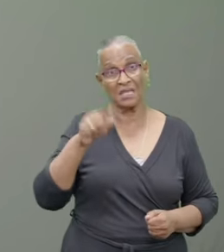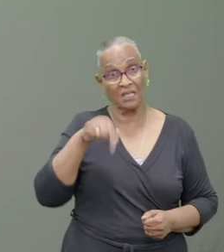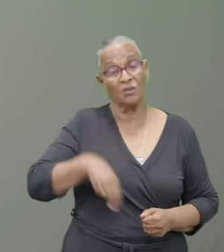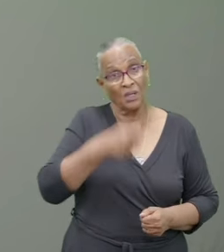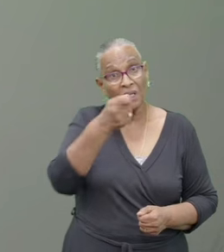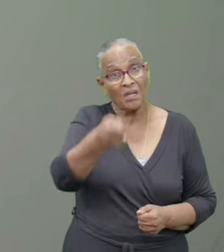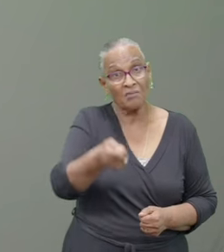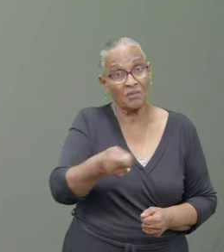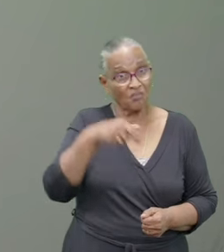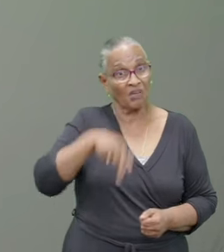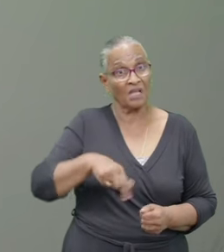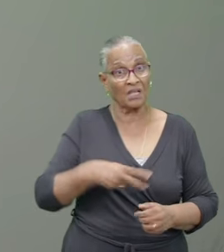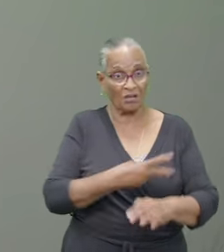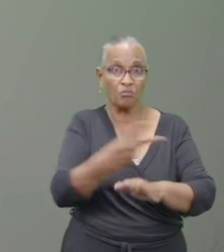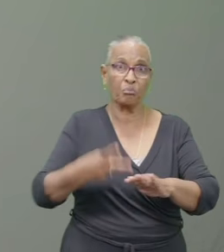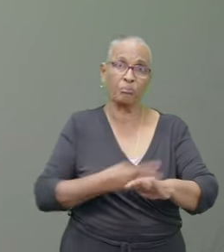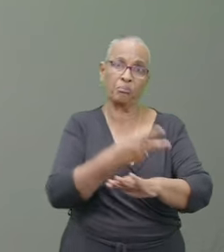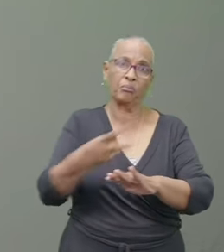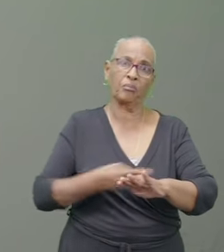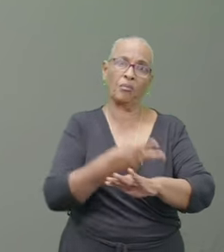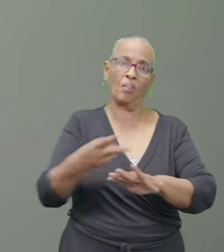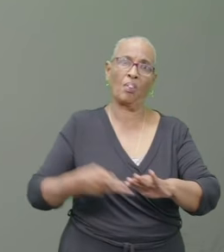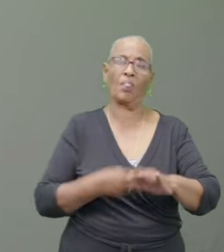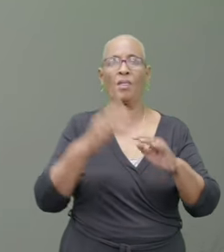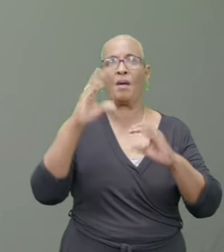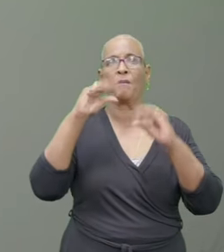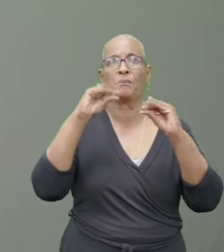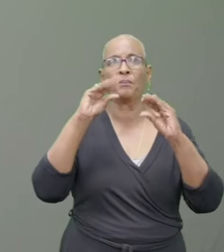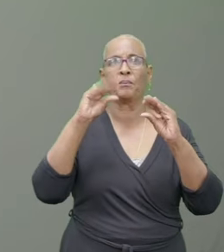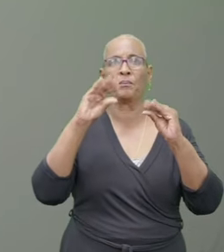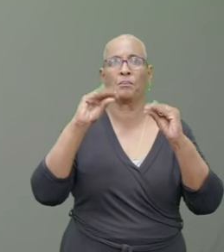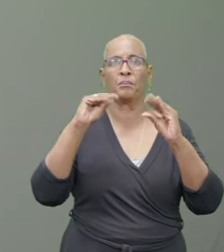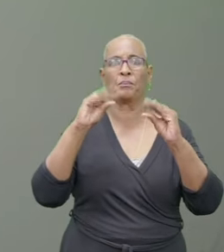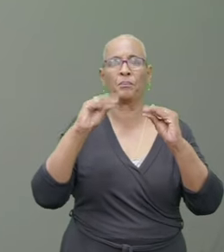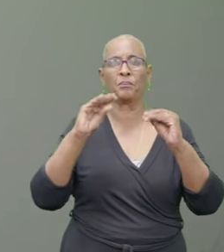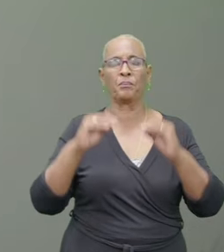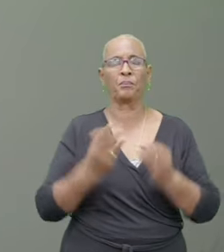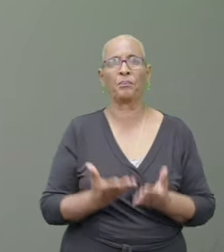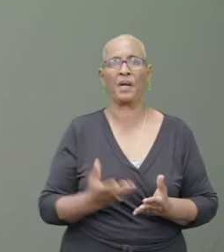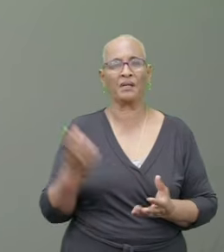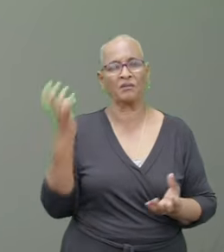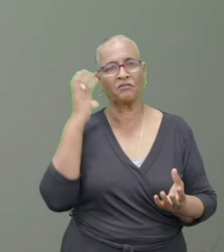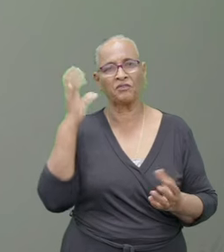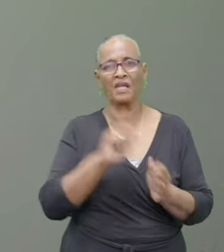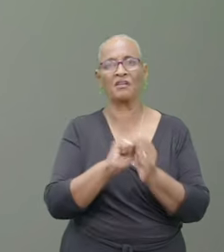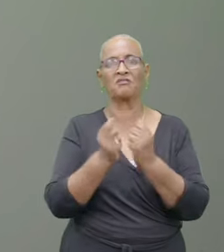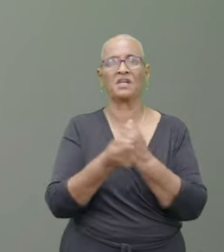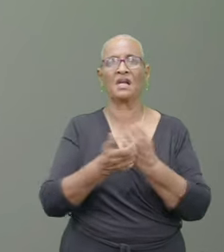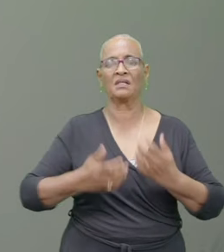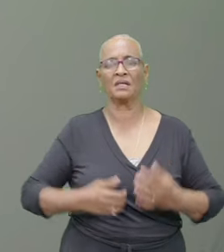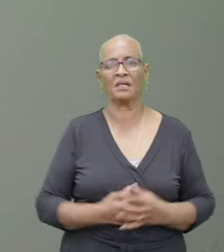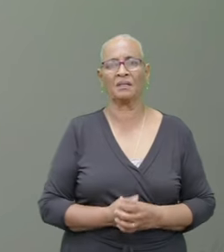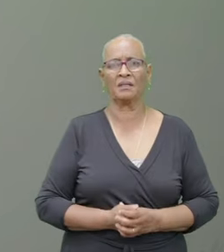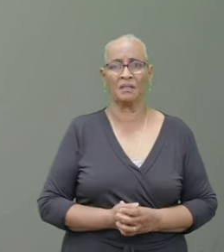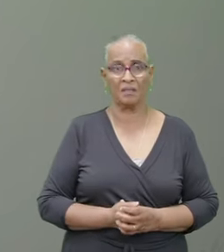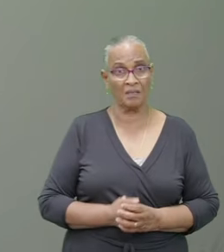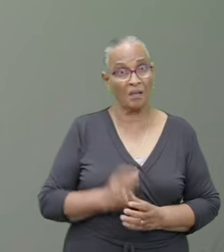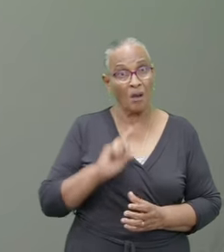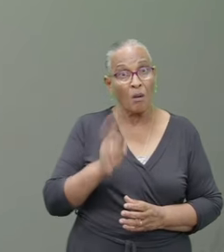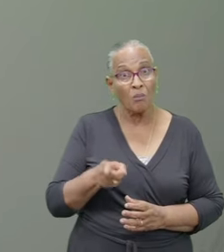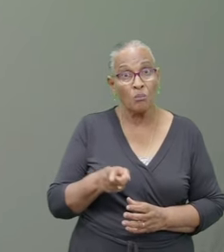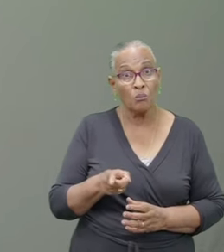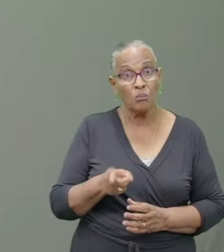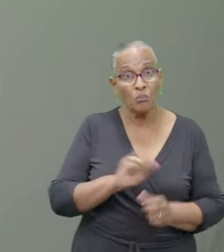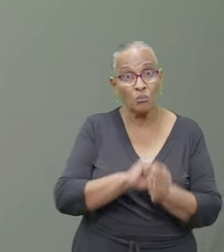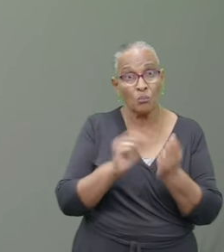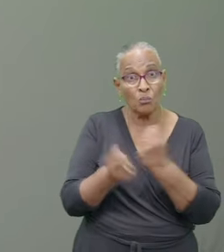zitten we al 2 uur hier te praten over een serieus probleem van brain drain. Dus moeten we zeggen, we stoppen die brain